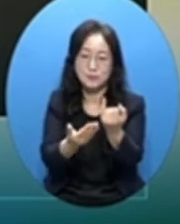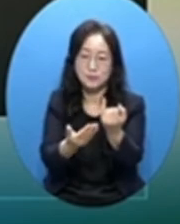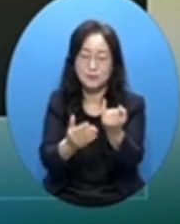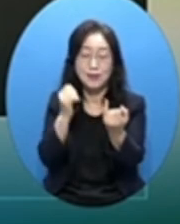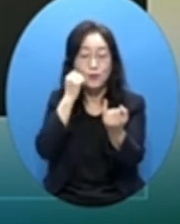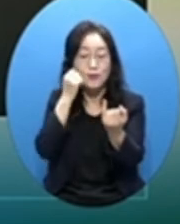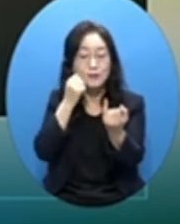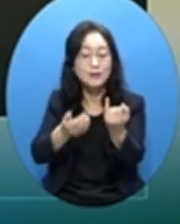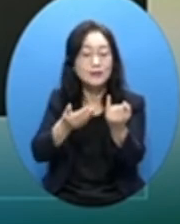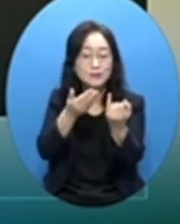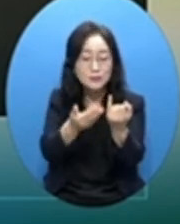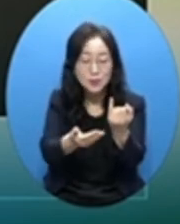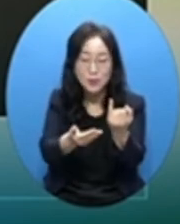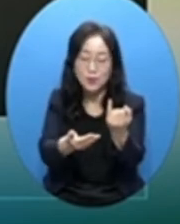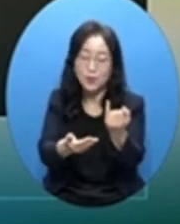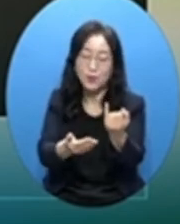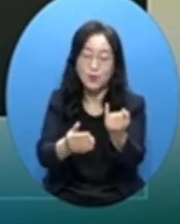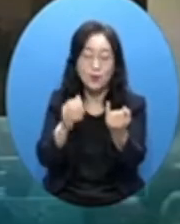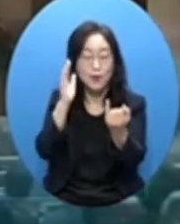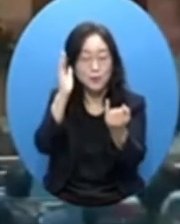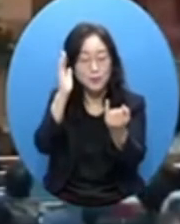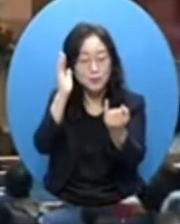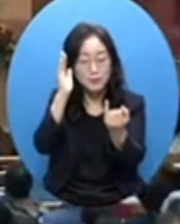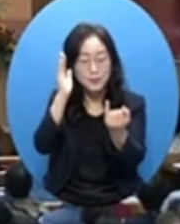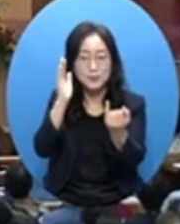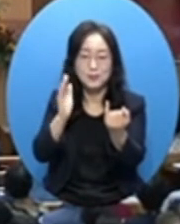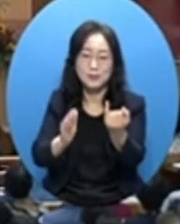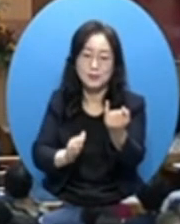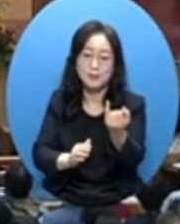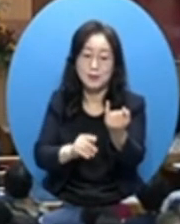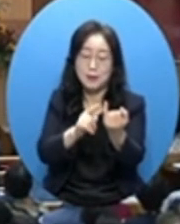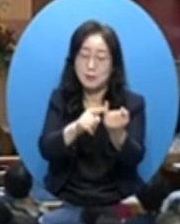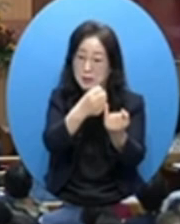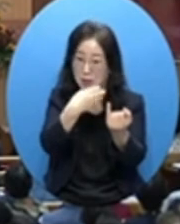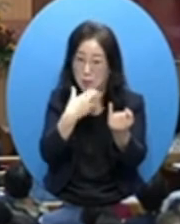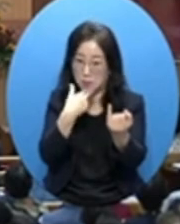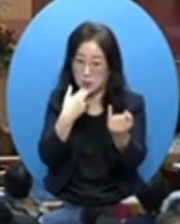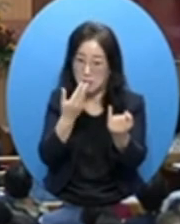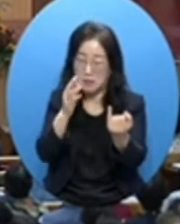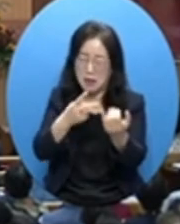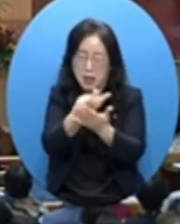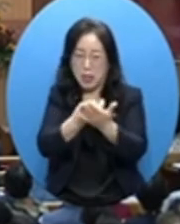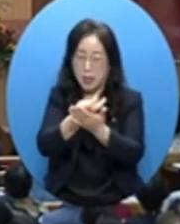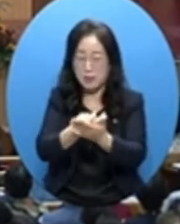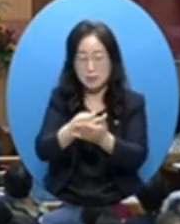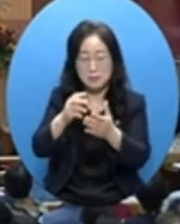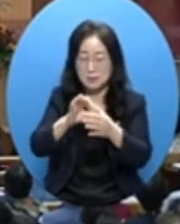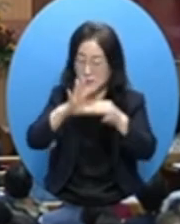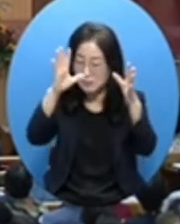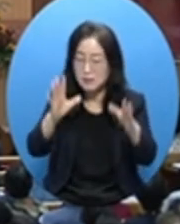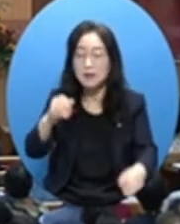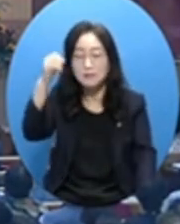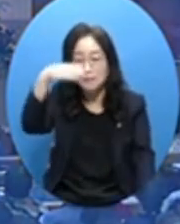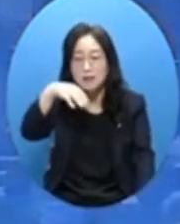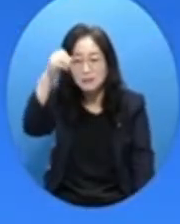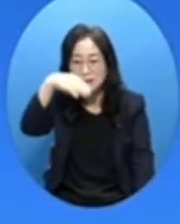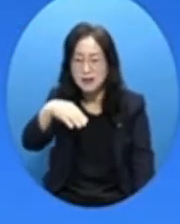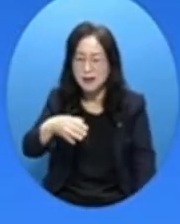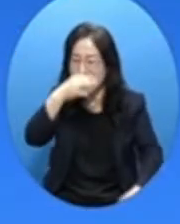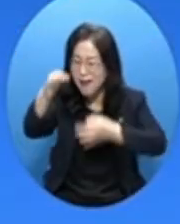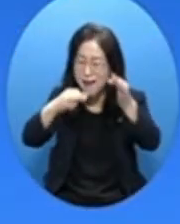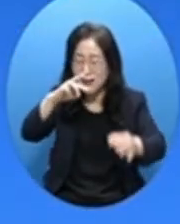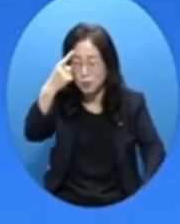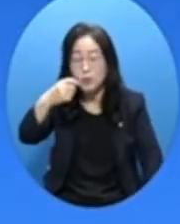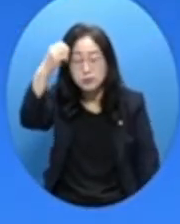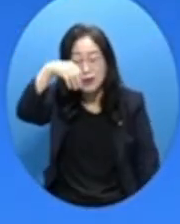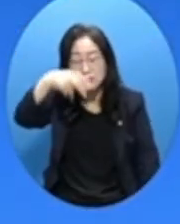과제 갖다 놓고 이야기를 합니다. 뭐라고 해도 얘기를 듣자고 막 발작하는데도 와서 급하자 하는 걸 옆에서